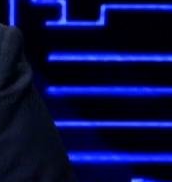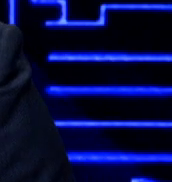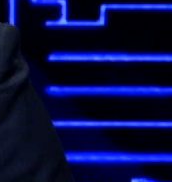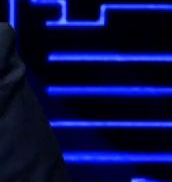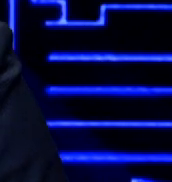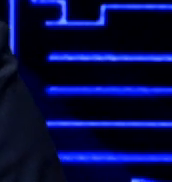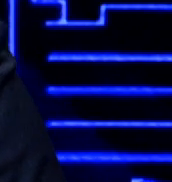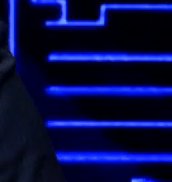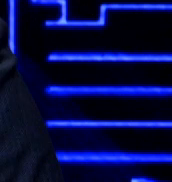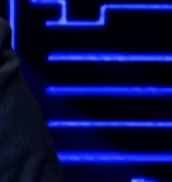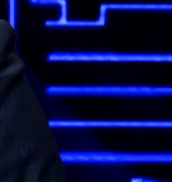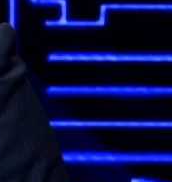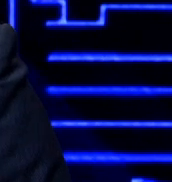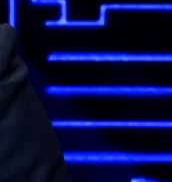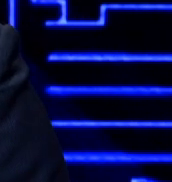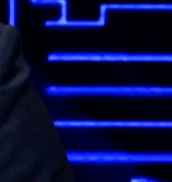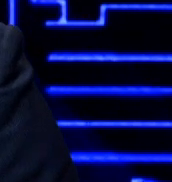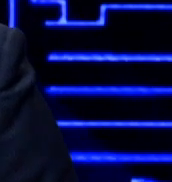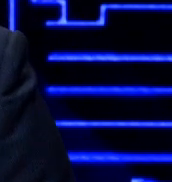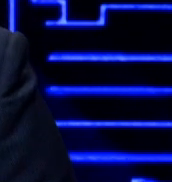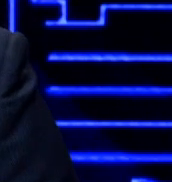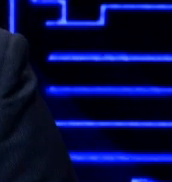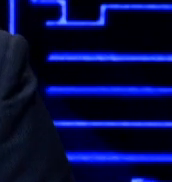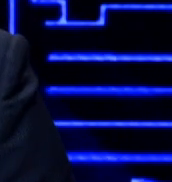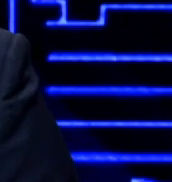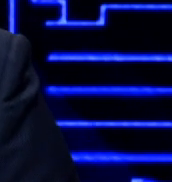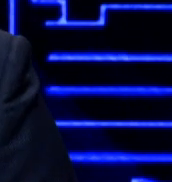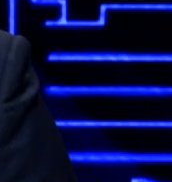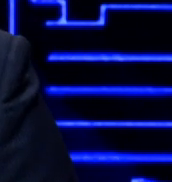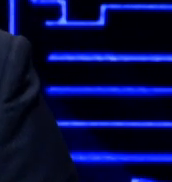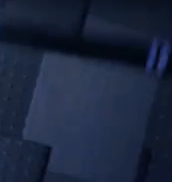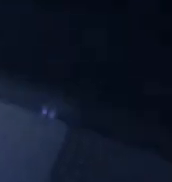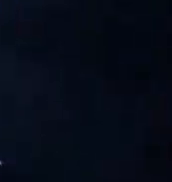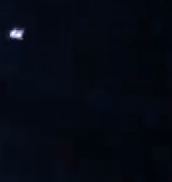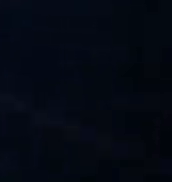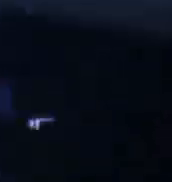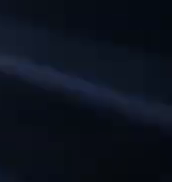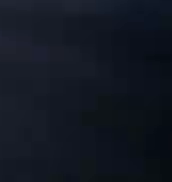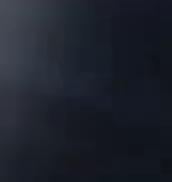7 ප්‍රධාන ප්‍රවෘත්ති ප්‍රකාශයේ සිරස්තල වෙත යොමු වී නැවතත් සම්පූර්ණ කතාව තුලින් හමු වෙමු.